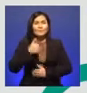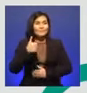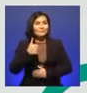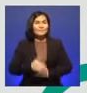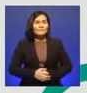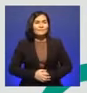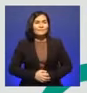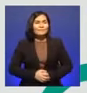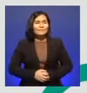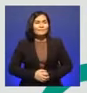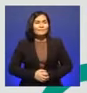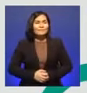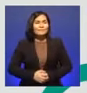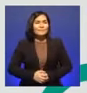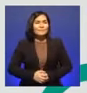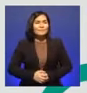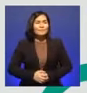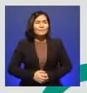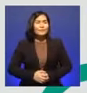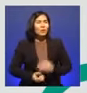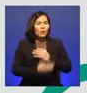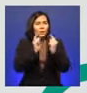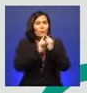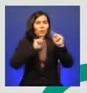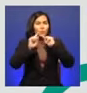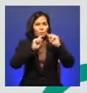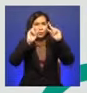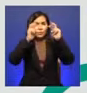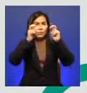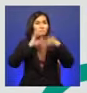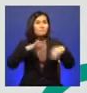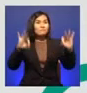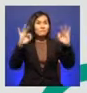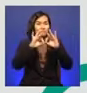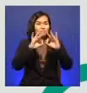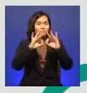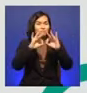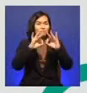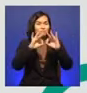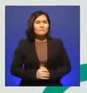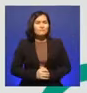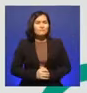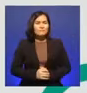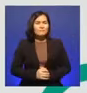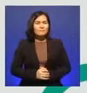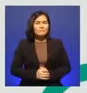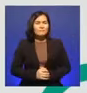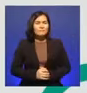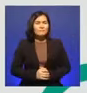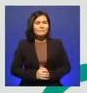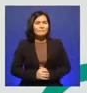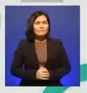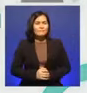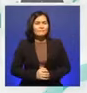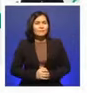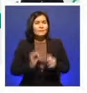อาจารย์ ที่เราได้มาพูดคุยกันในเรื่องที่มีความสำคัญนะครับต่อสังคมไทยนะฮะในเรื่องของการขับเคลื่อนเพื่อลด